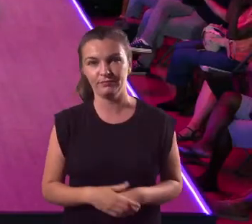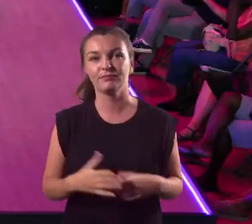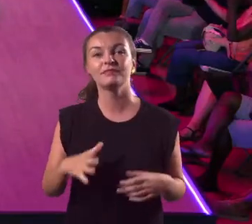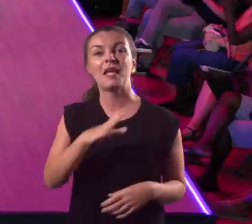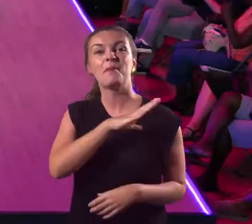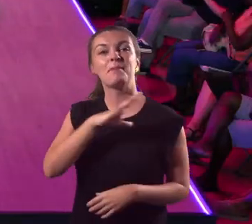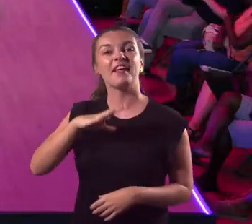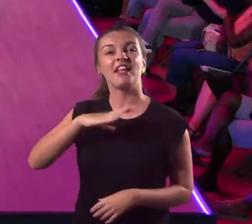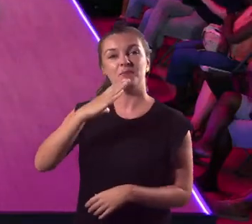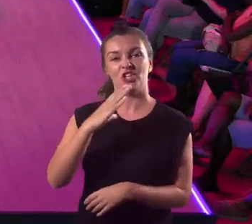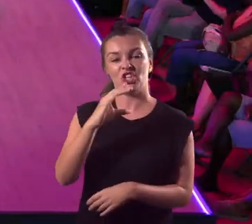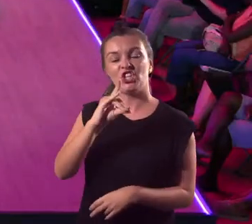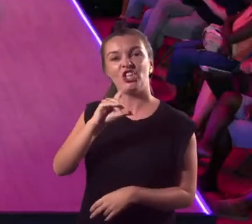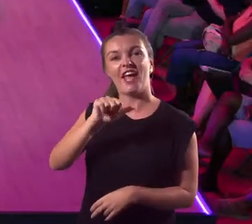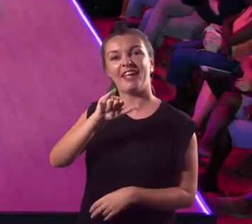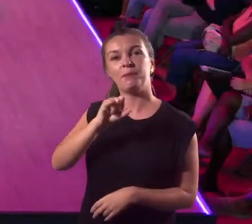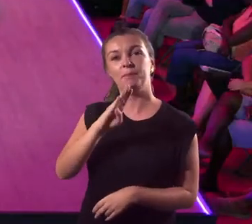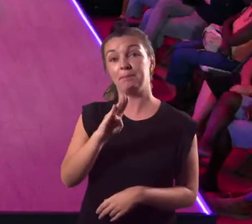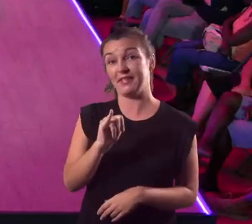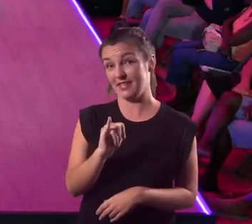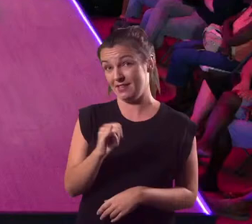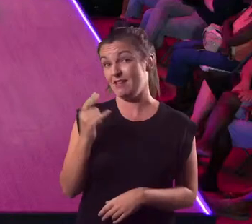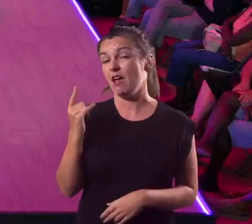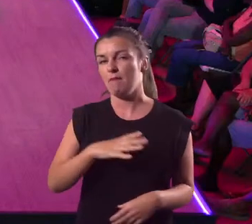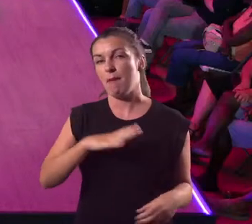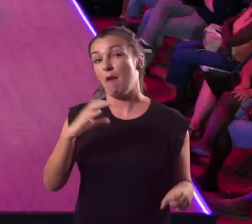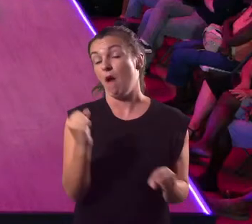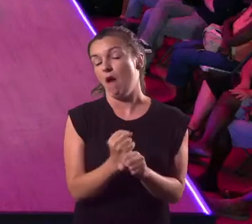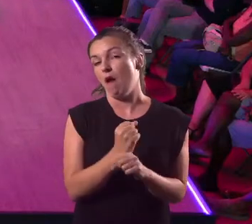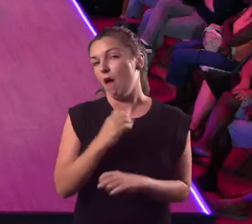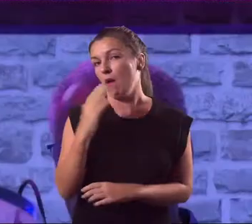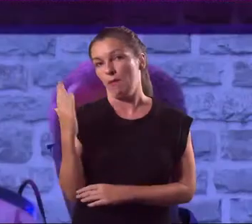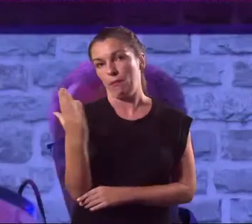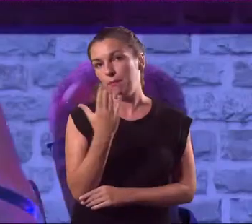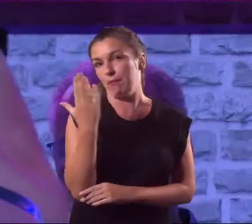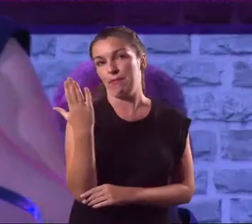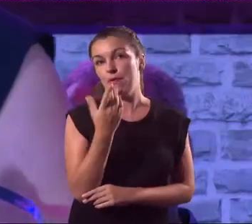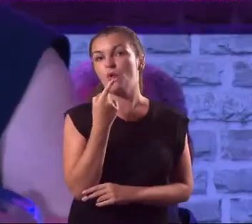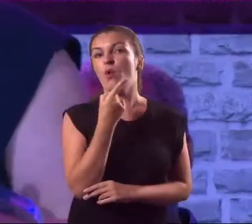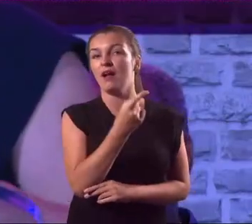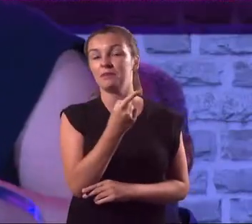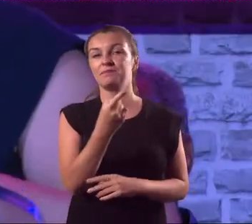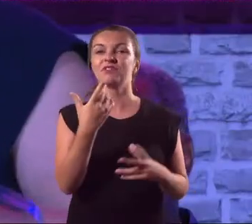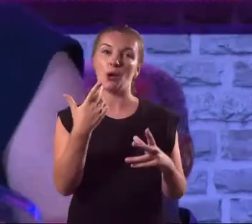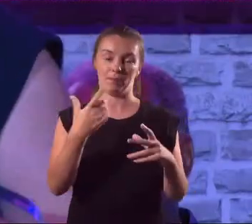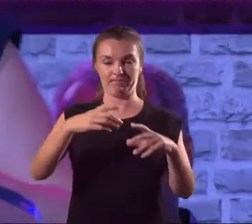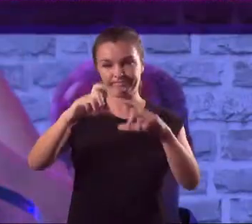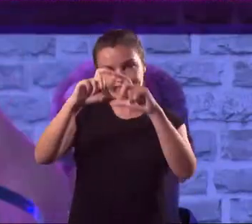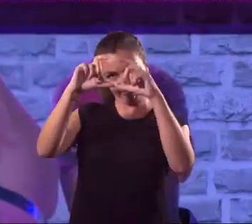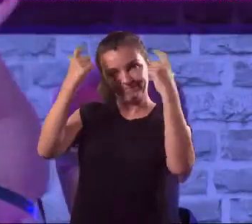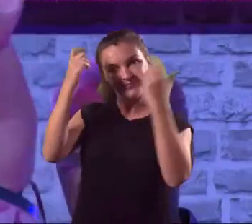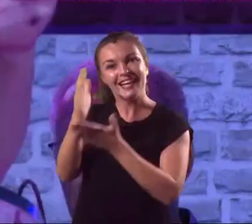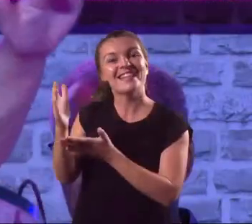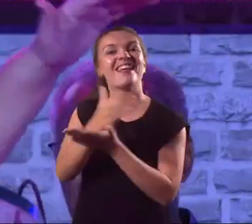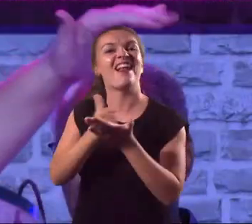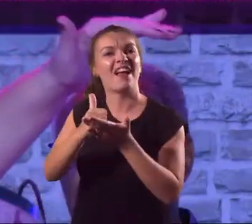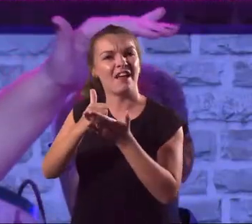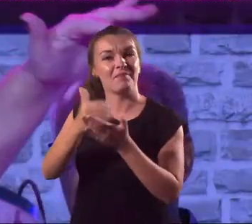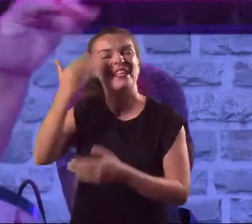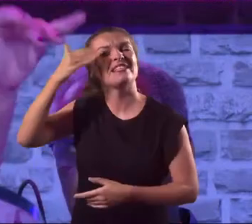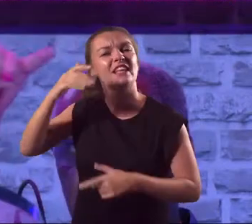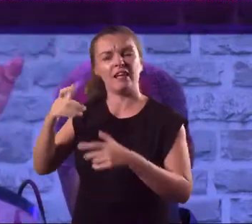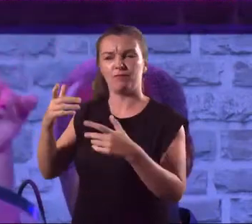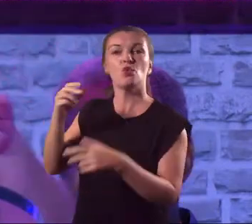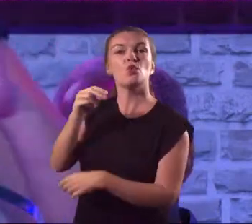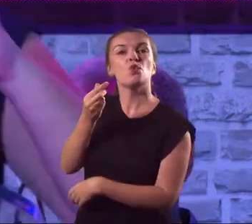Laïla Chebbi, qui, elle, a gagné quelque chose d'incroyable, c'est-à-dire la présomption de salariat. Vous savez, l'ubérisation dans la